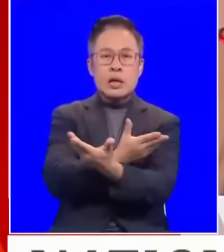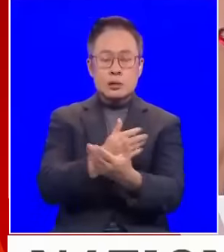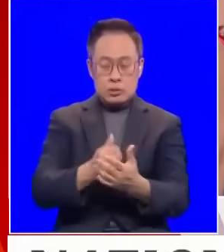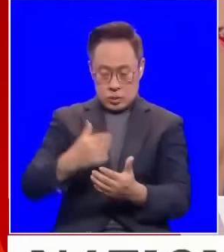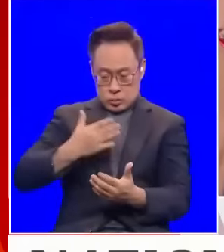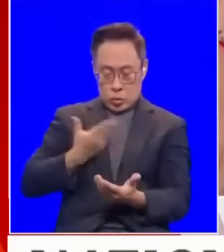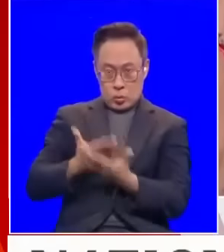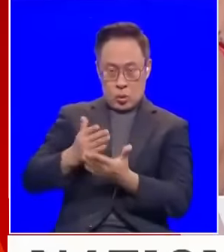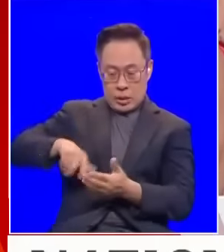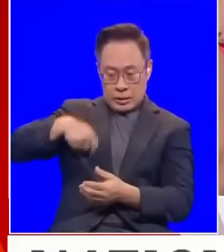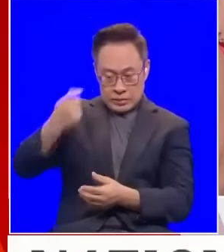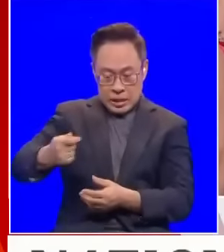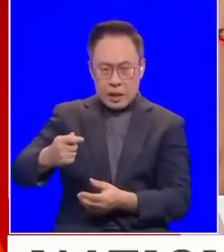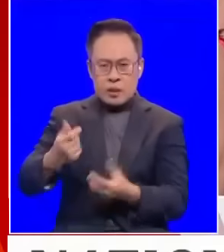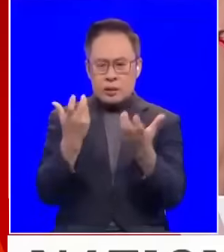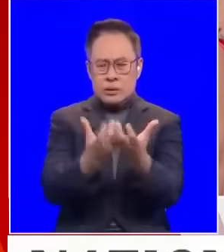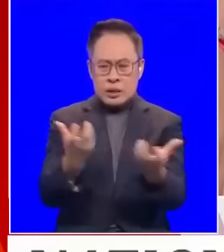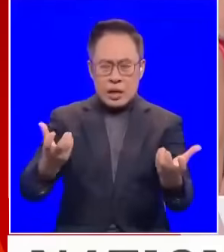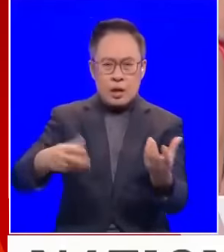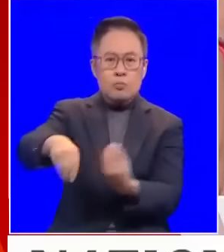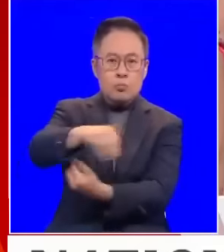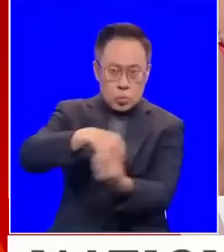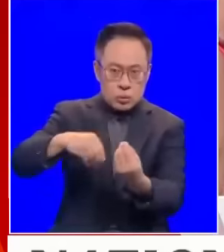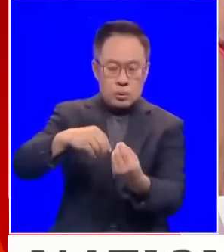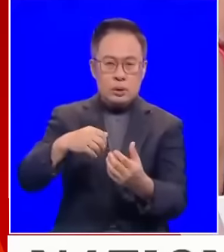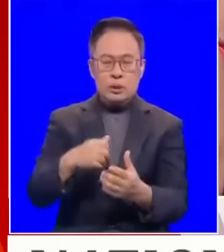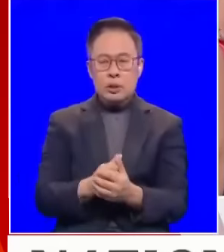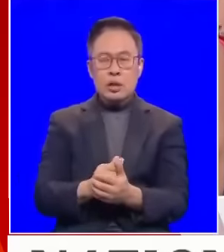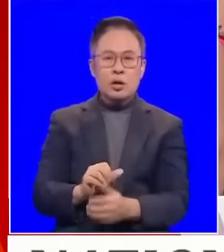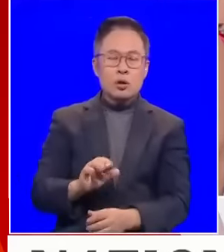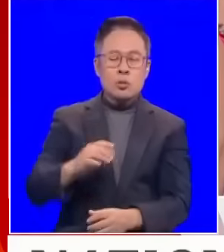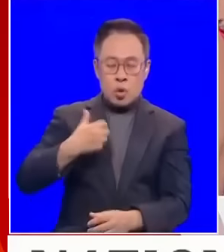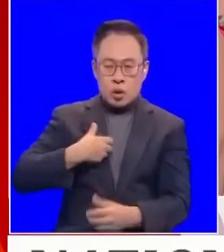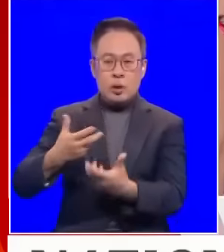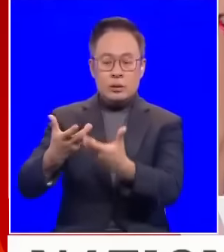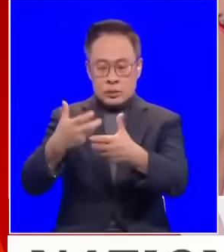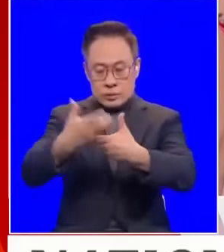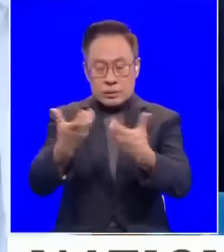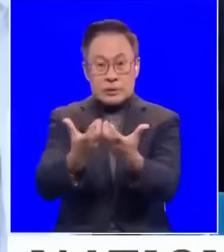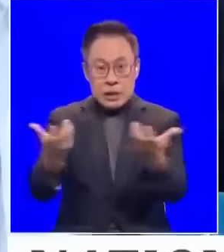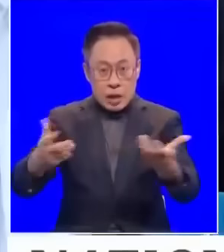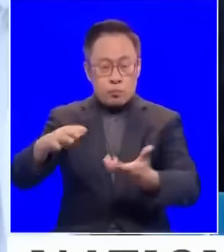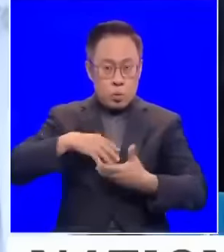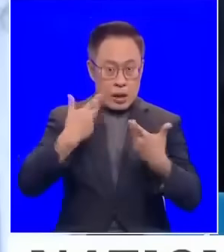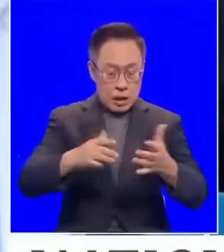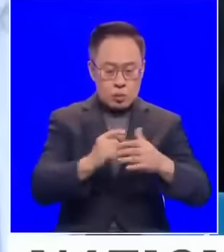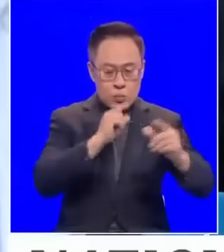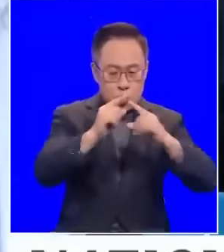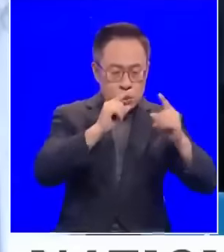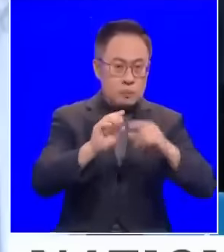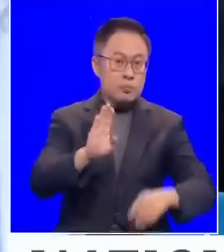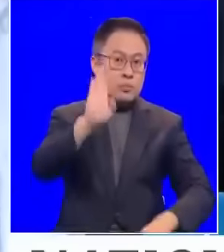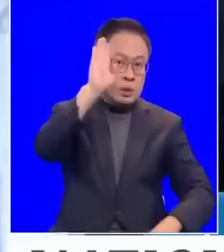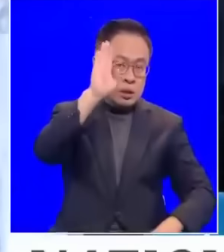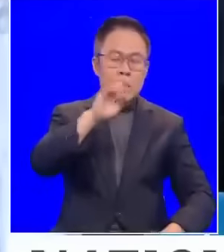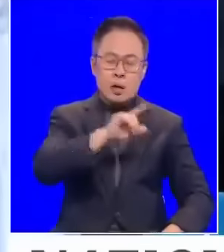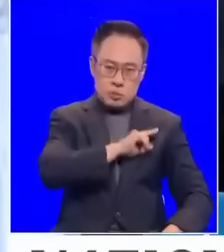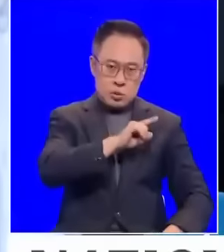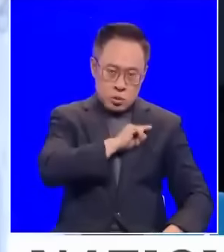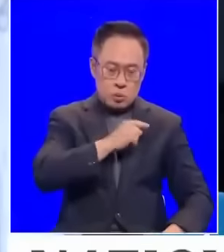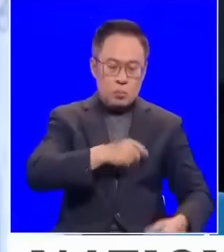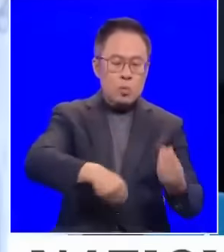บัญชีส่วนตัวเนี่ยนะคะนอกจากนี้เดี๋ยววันนี้จับตาการเพราะเห็นว่าคุณพัชกฤตอนงสุวรรณวงศ์เนี่ยแกจะไปออกรายการโหนกระแสด้วย